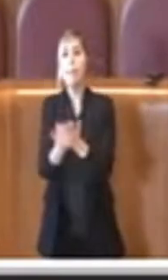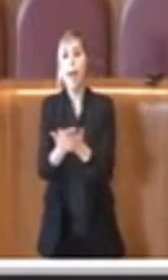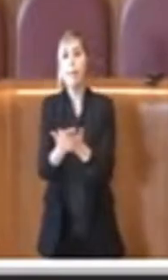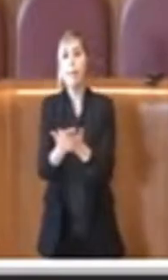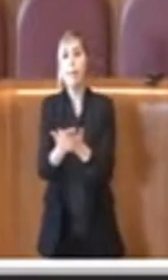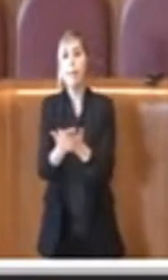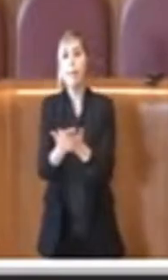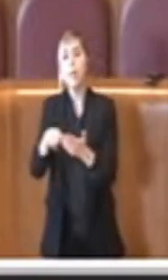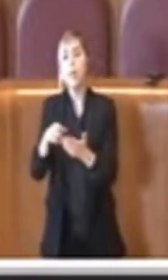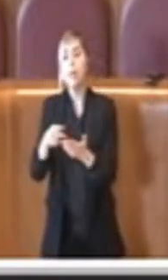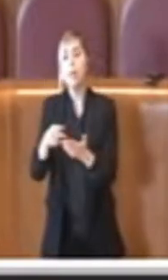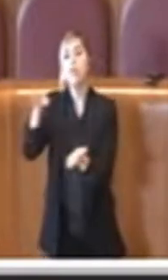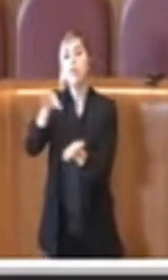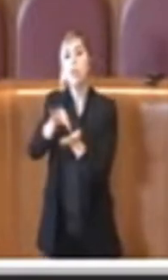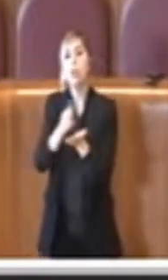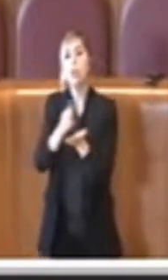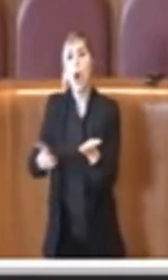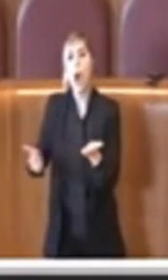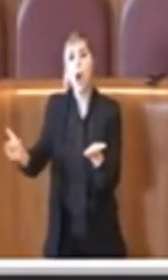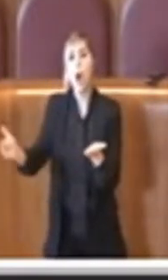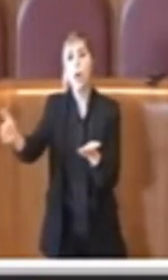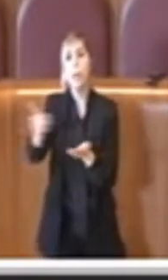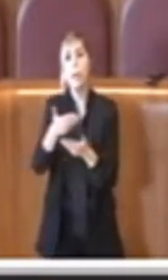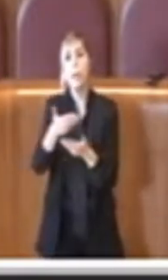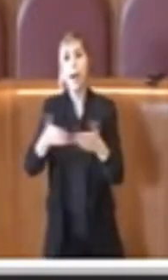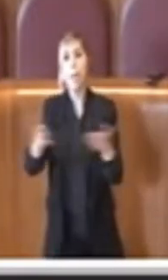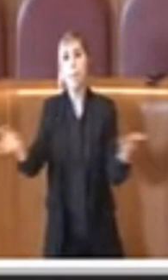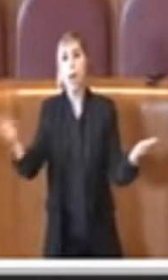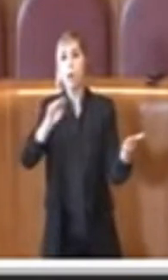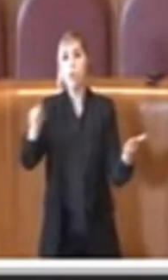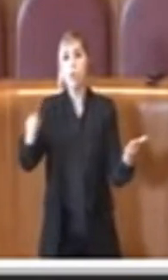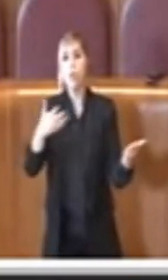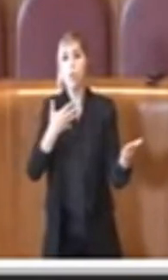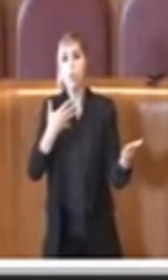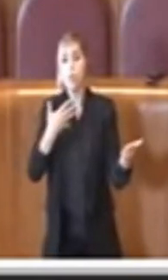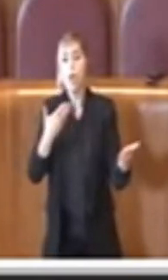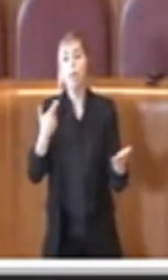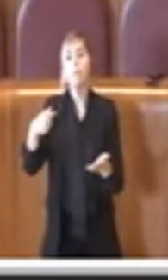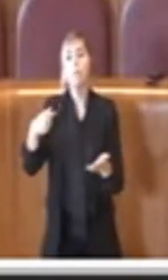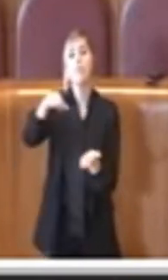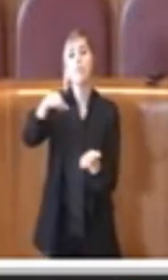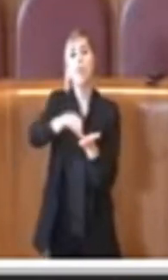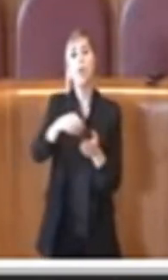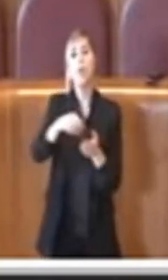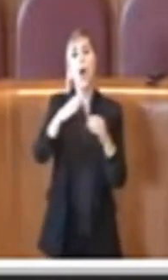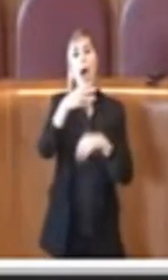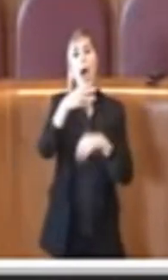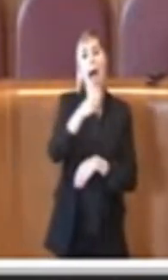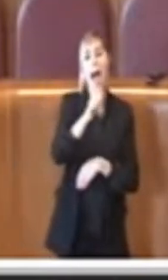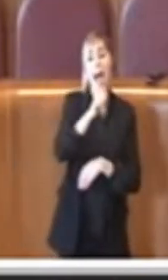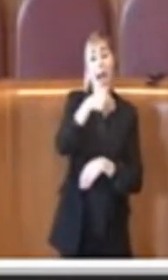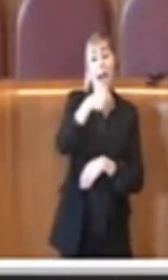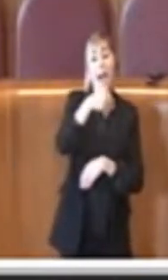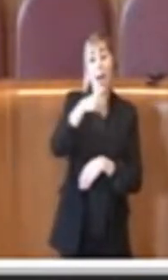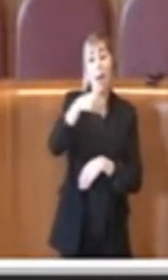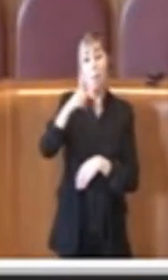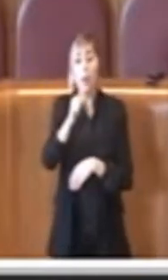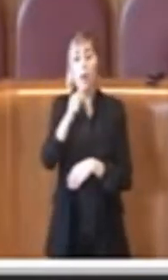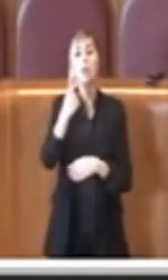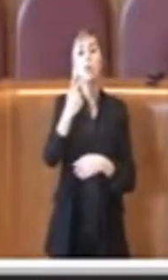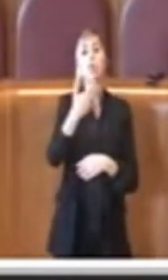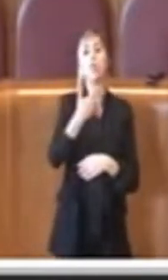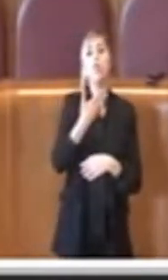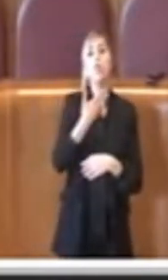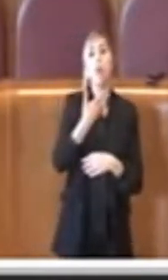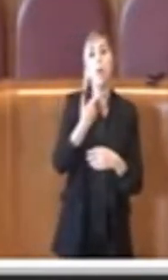permettere un centro di raccolta dove mettiamo un presidio a ma in un posto che ha una è